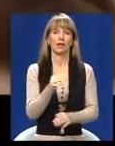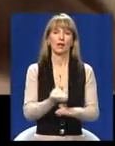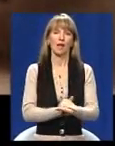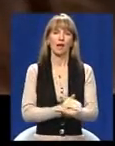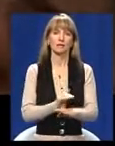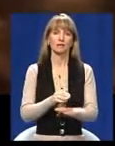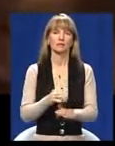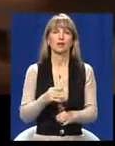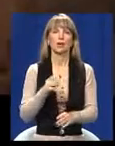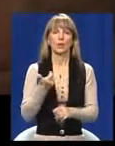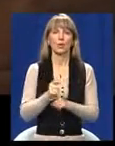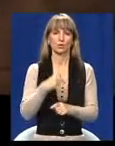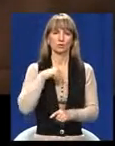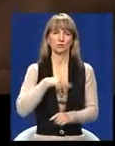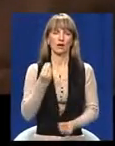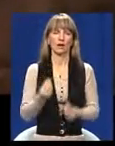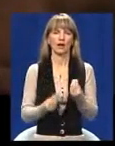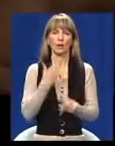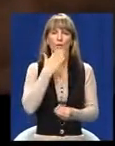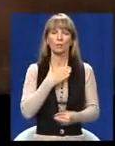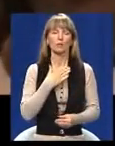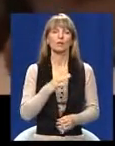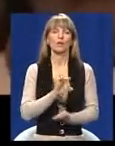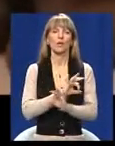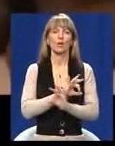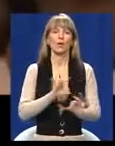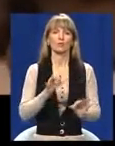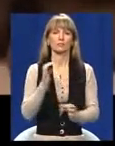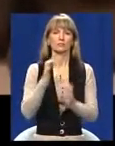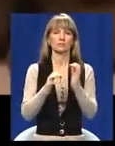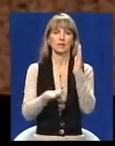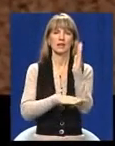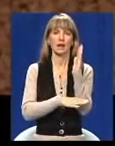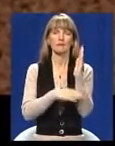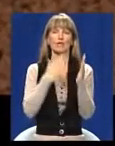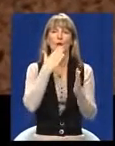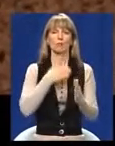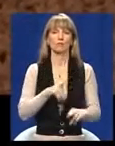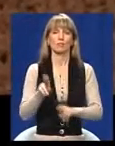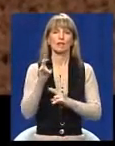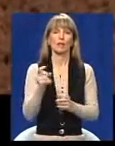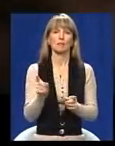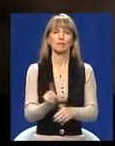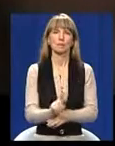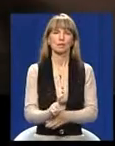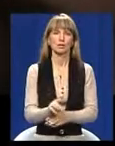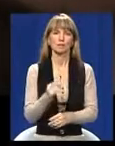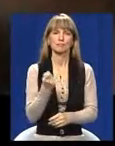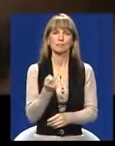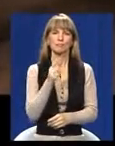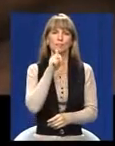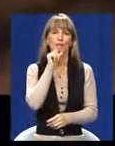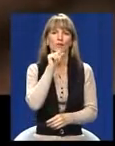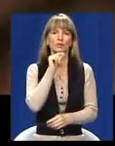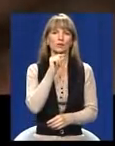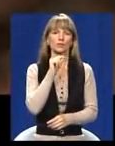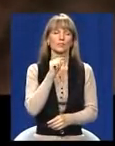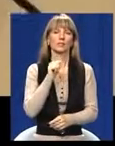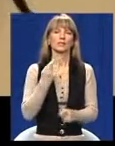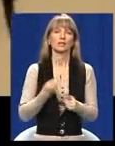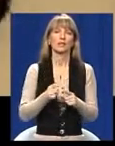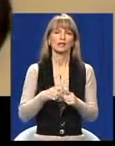вони дуже грайливі і рухливі. Чудово лазять по деревах, люблять полювати на мишей і навіть дрібних пташок. Крім того,